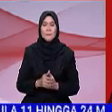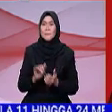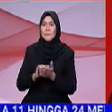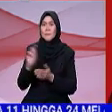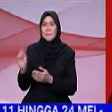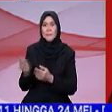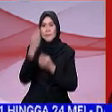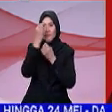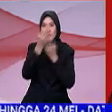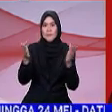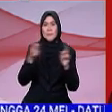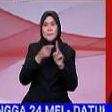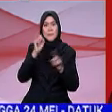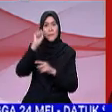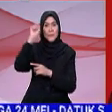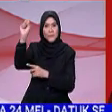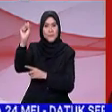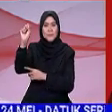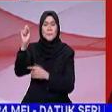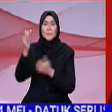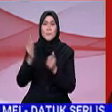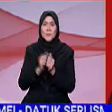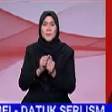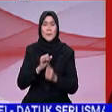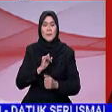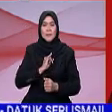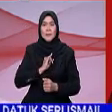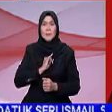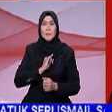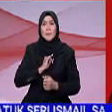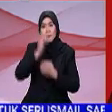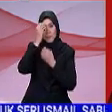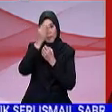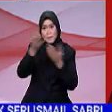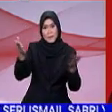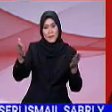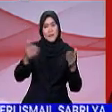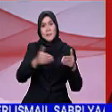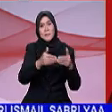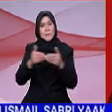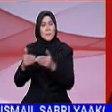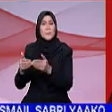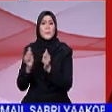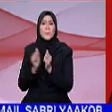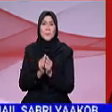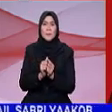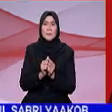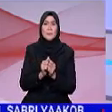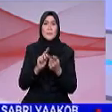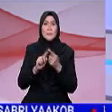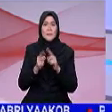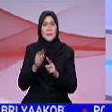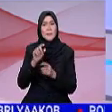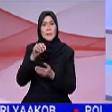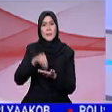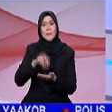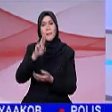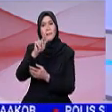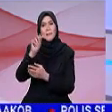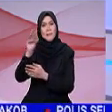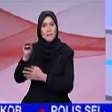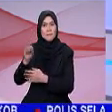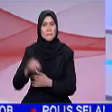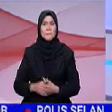Sekian paparan berita dari Sabah petang ini bersama saya Konstantin Palawan. Berita seterusnya kita kembali bersama rakan penyampai di Angkasa Puri,